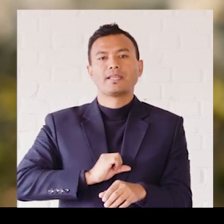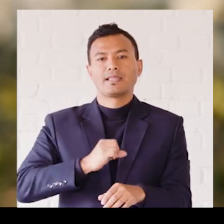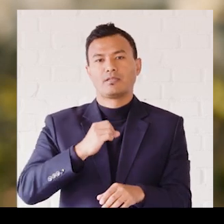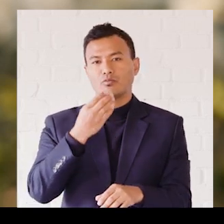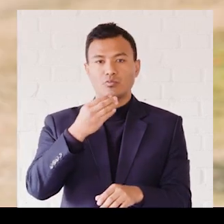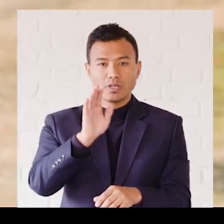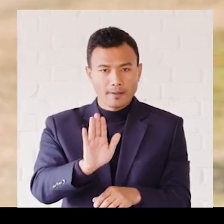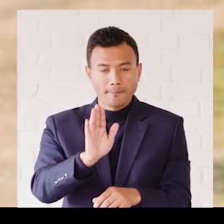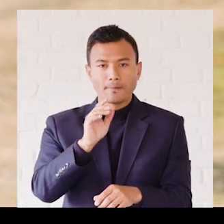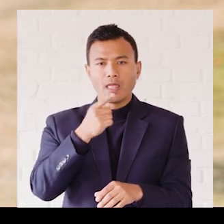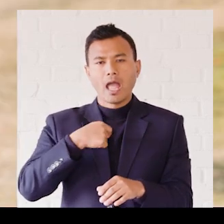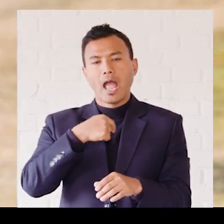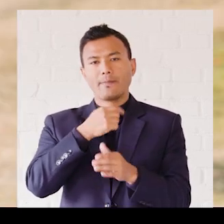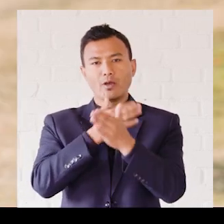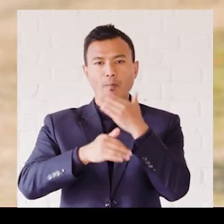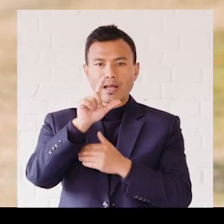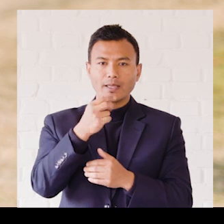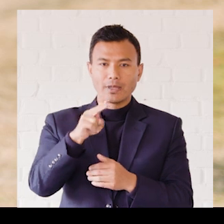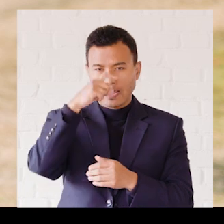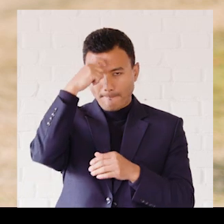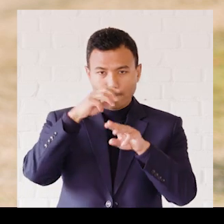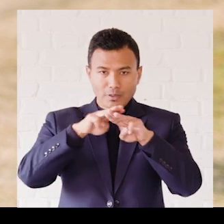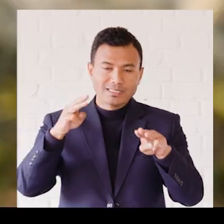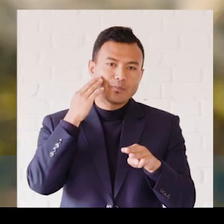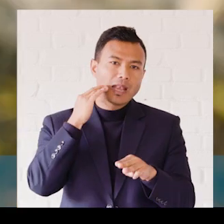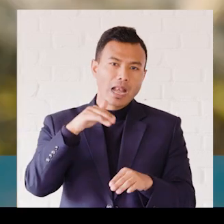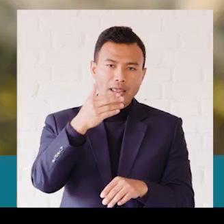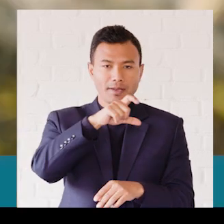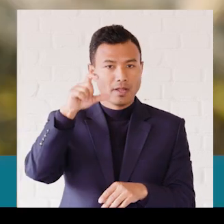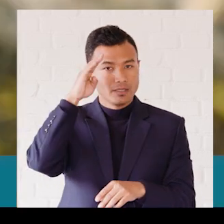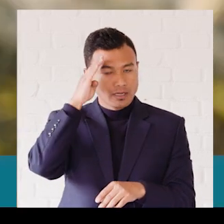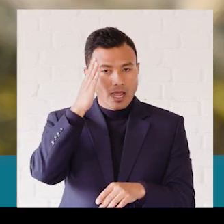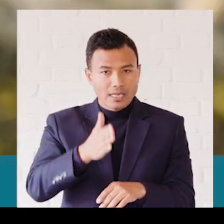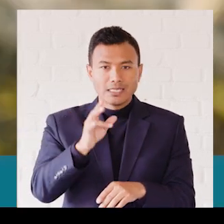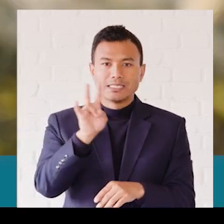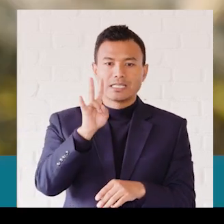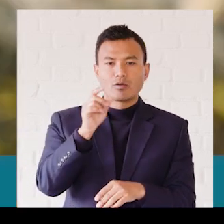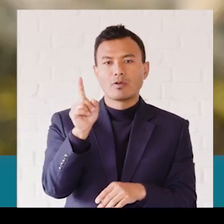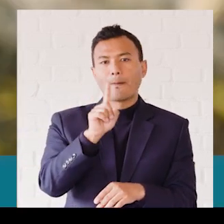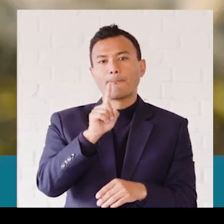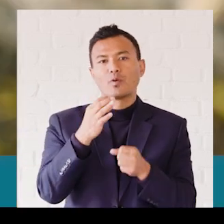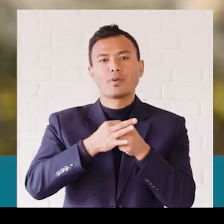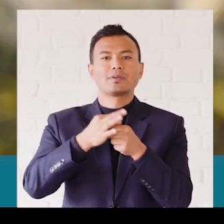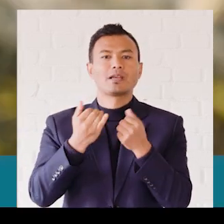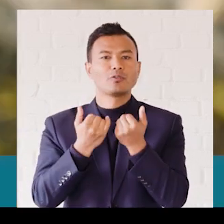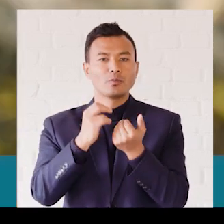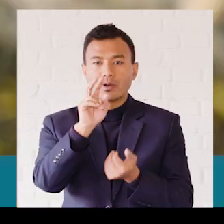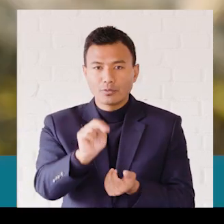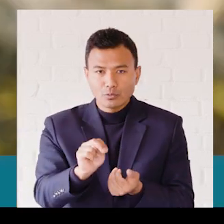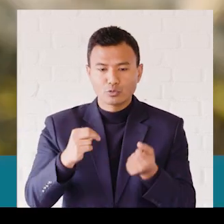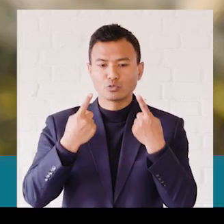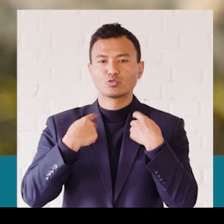पीडित हुनुहुन्छ। हामी अपाङ्गता भएका मधेसी महिलालाई नेपाल सरकारले शिक्षाको राम्रो व्यवस्था गर्नु